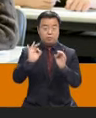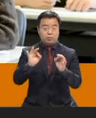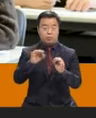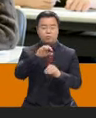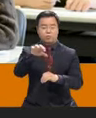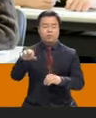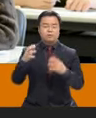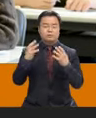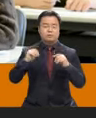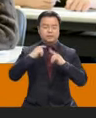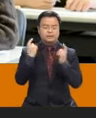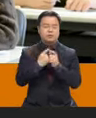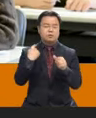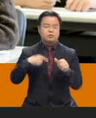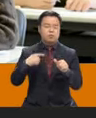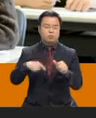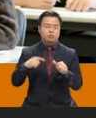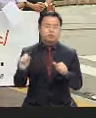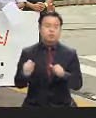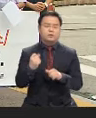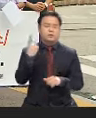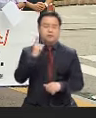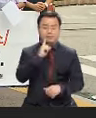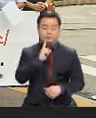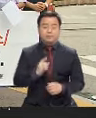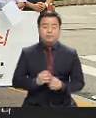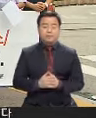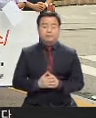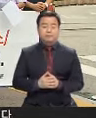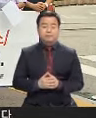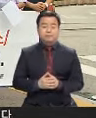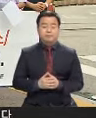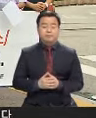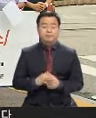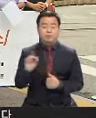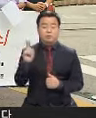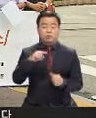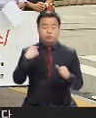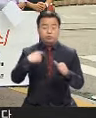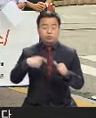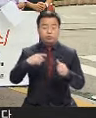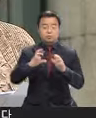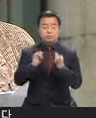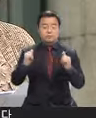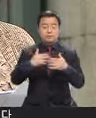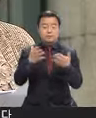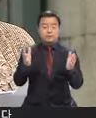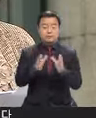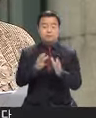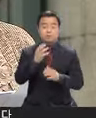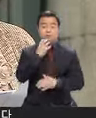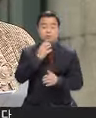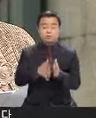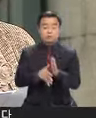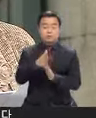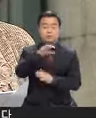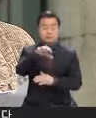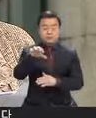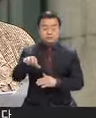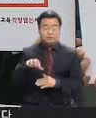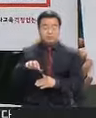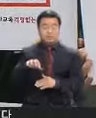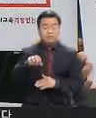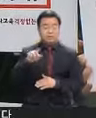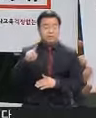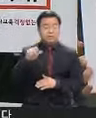있습니다. 이어서 이수민 기자입니다. 이러한 문제들을 한 교육시민단체가 서울시내 대학 15곳의